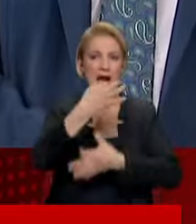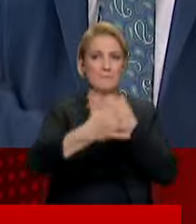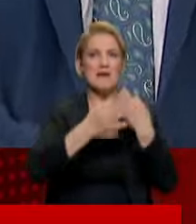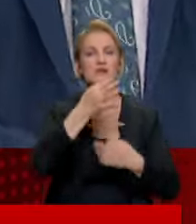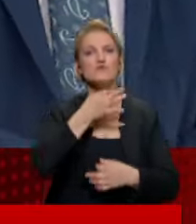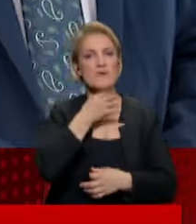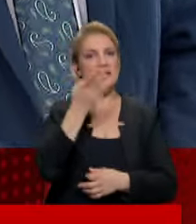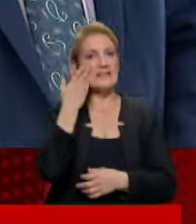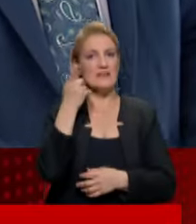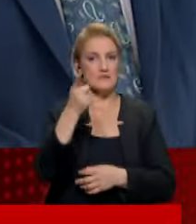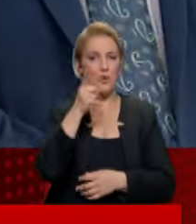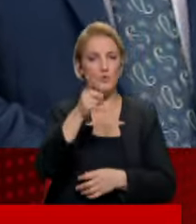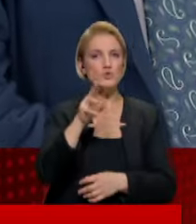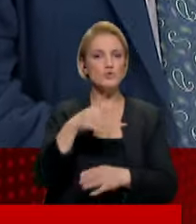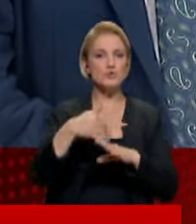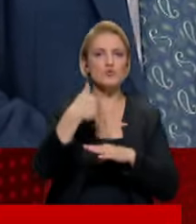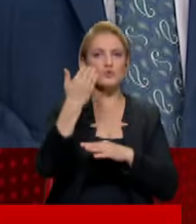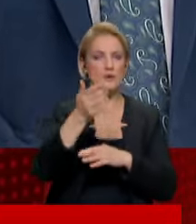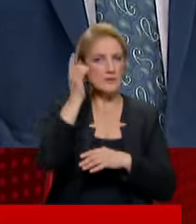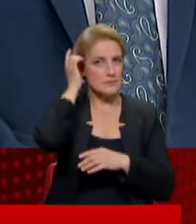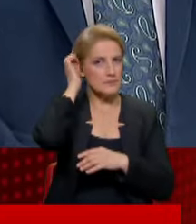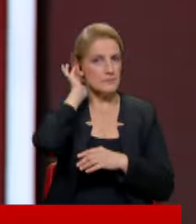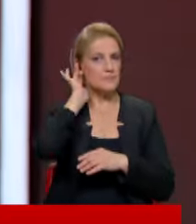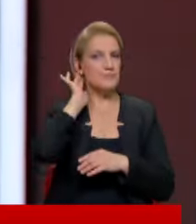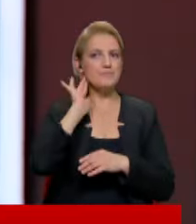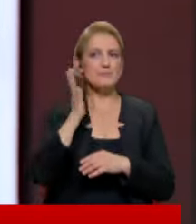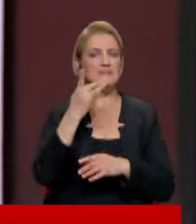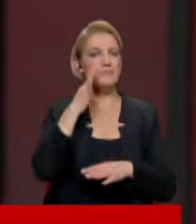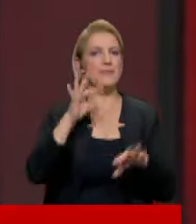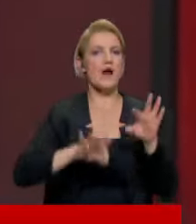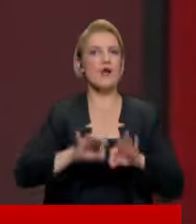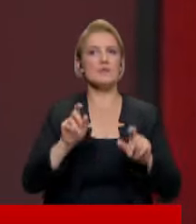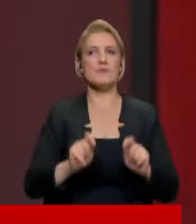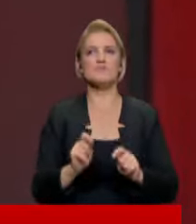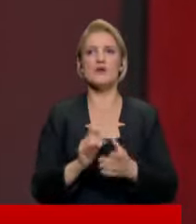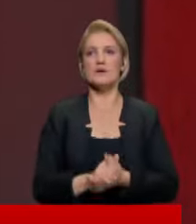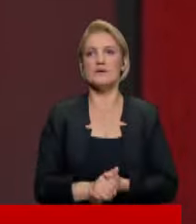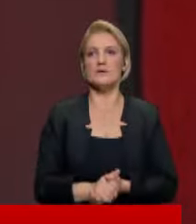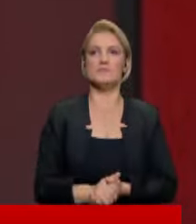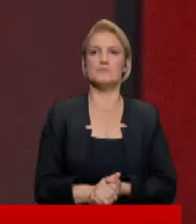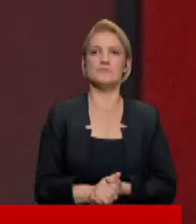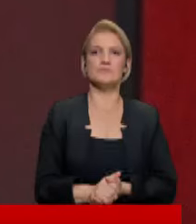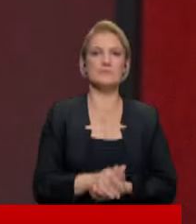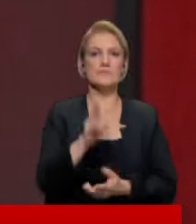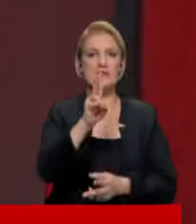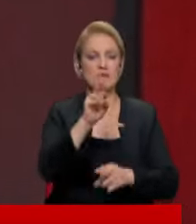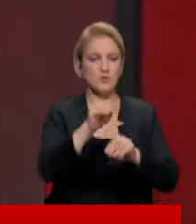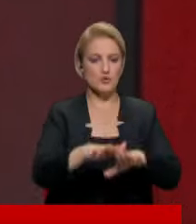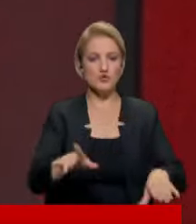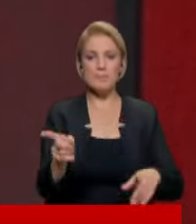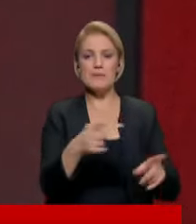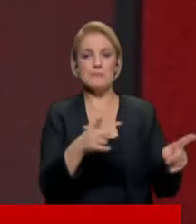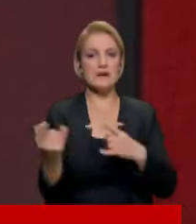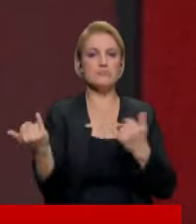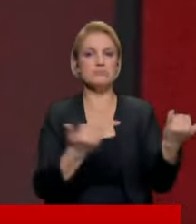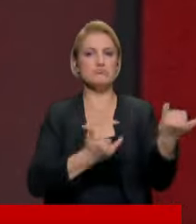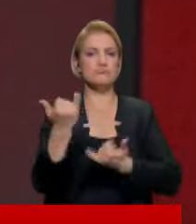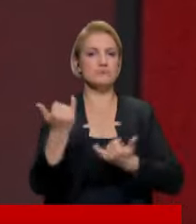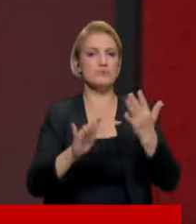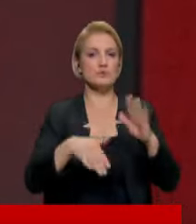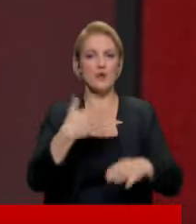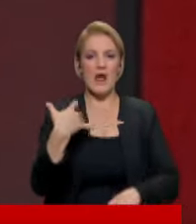lütfen izlesin E onun sonrasında Acaba nasıl bir değerlendirme yapacak diyorlar eee bir iki çocuk birbiriyle tartıştı